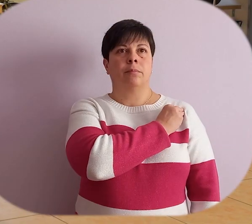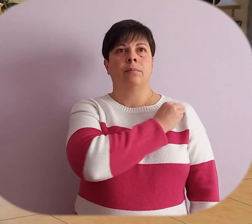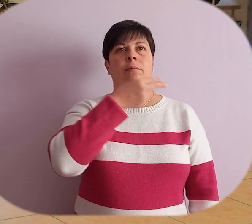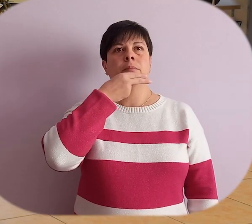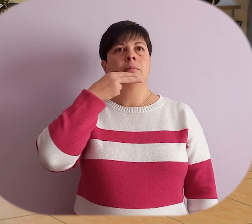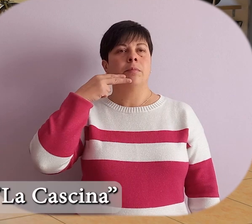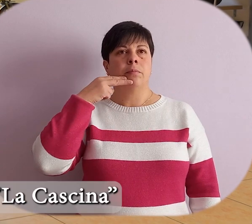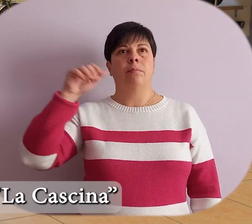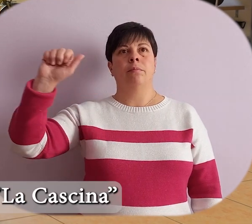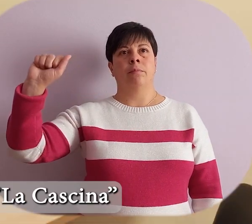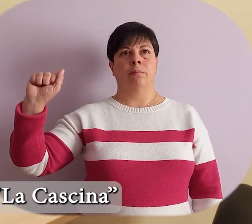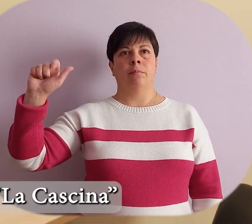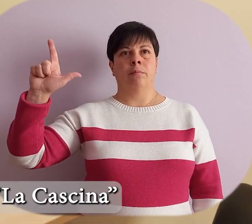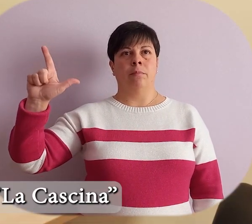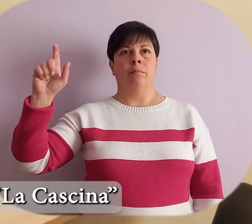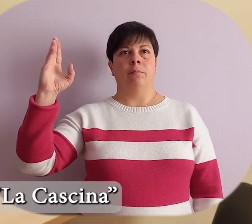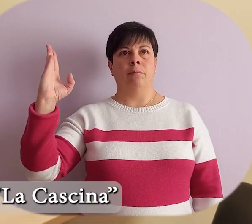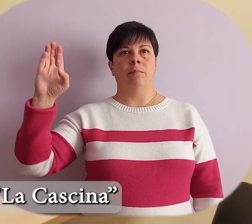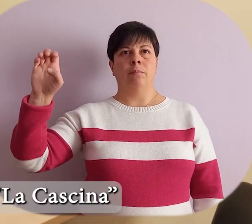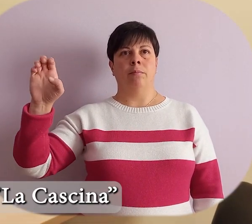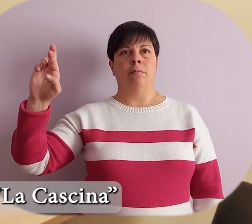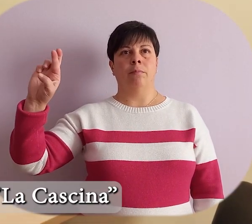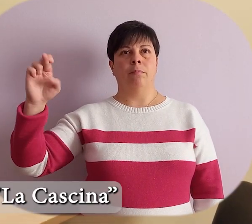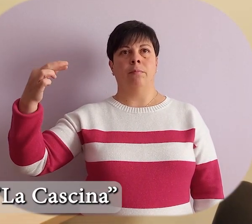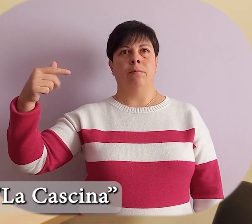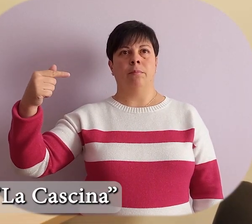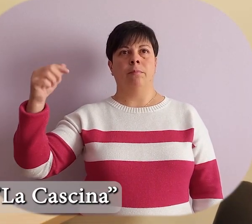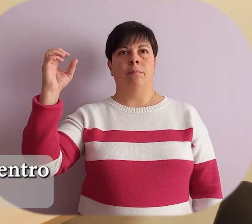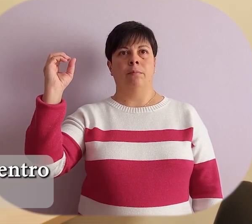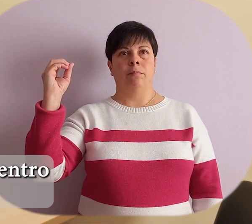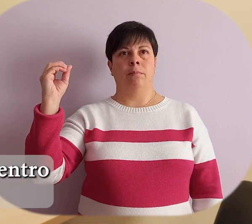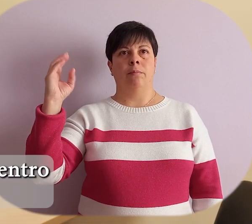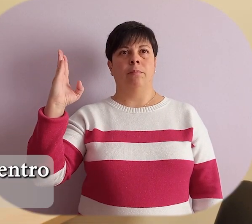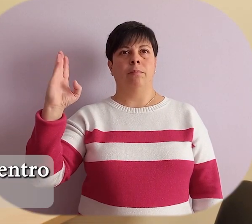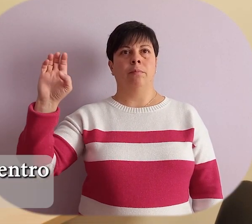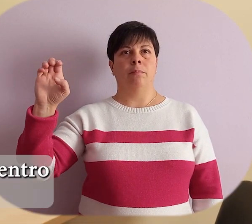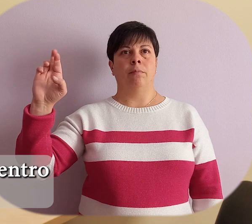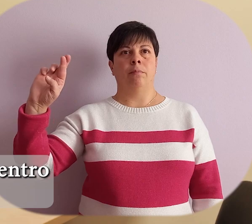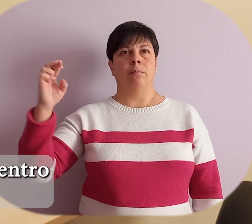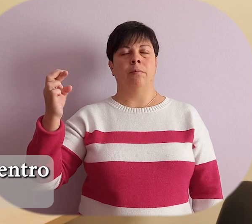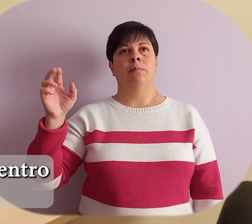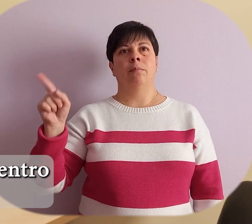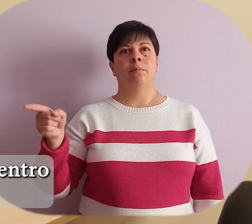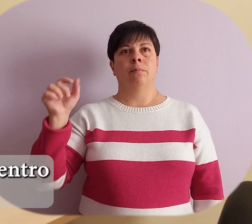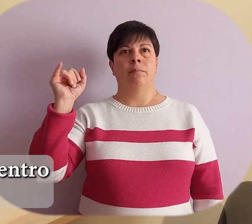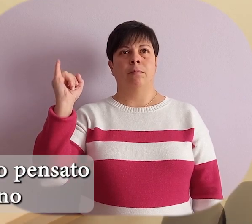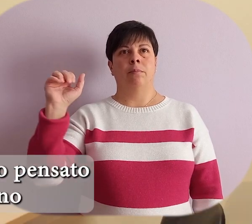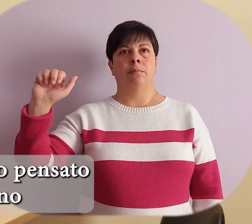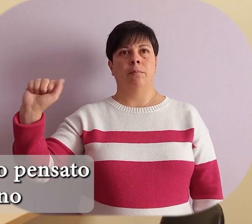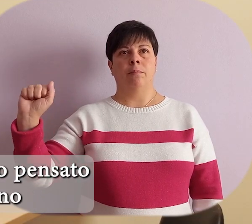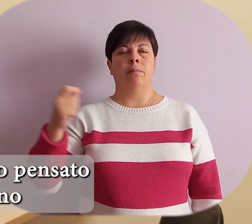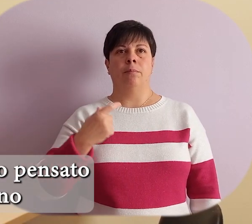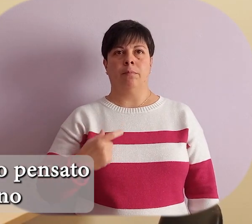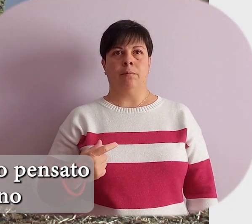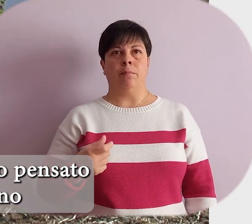Sono Alberto Bergia presidente della Cooperativa Sociale La Cascina e responsabile dell'omonimo centro diurno